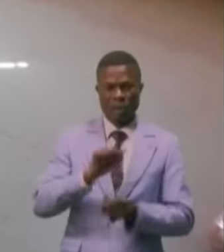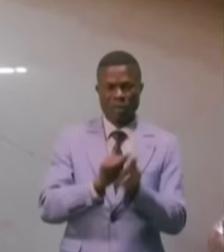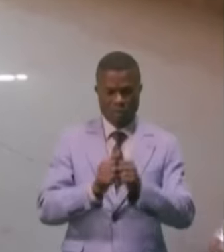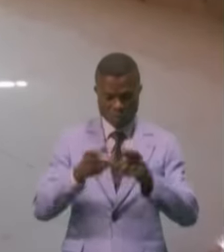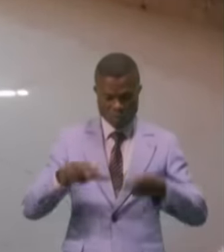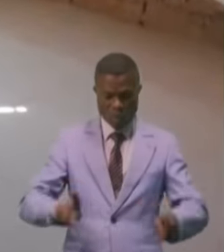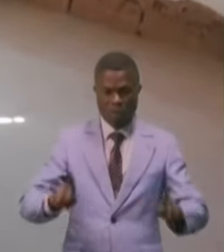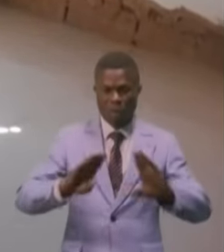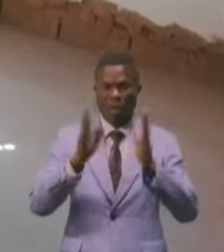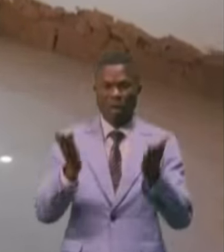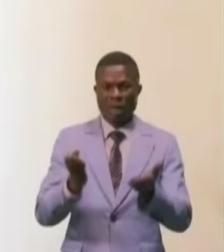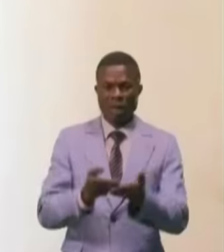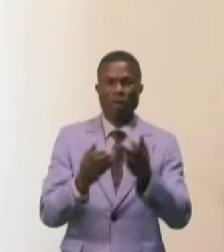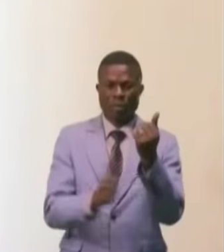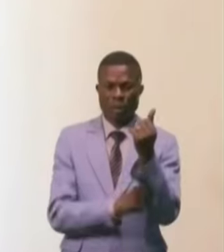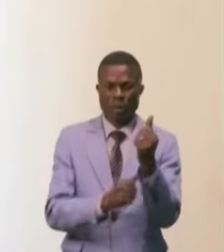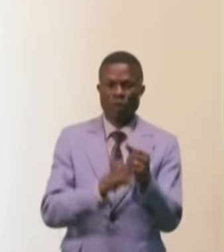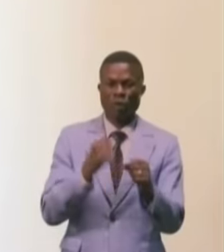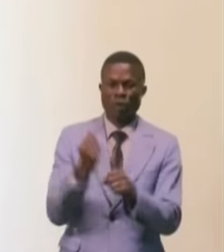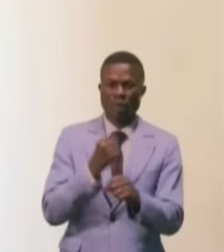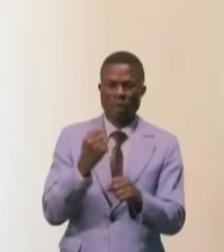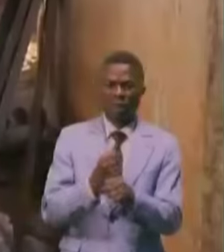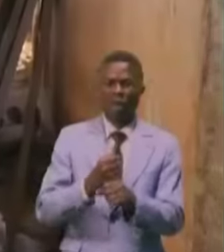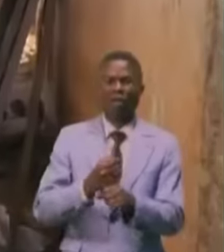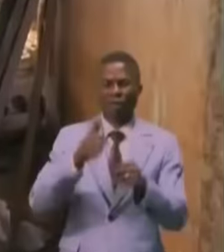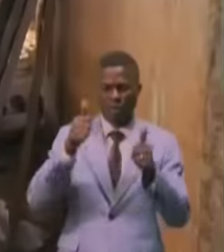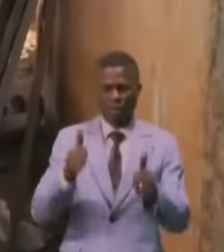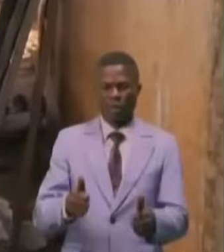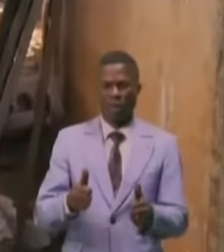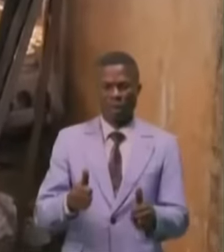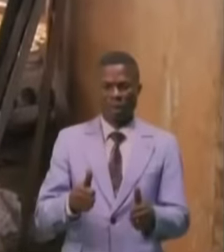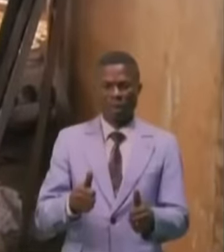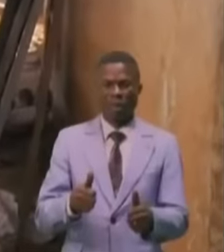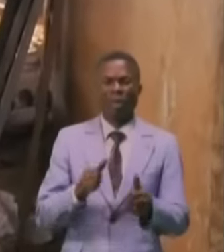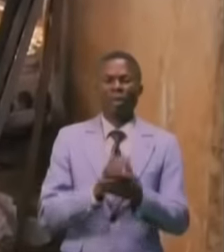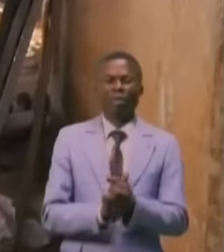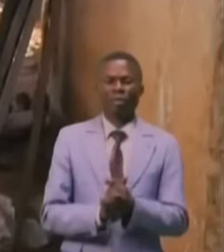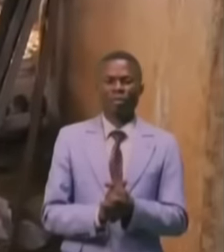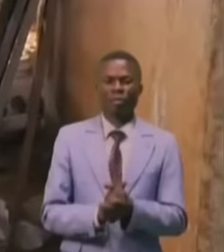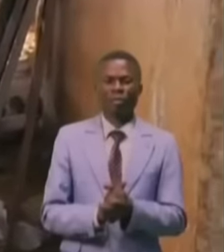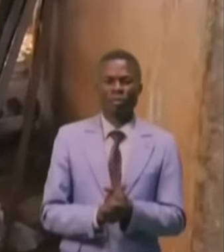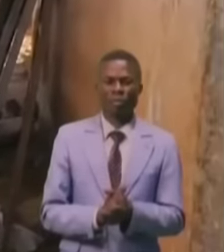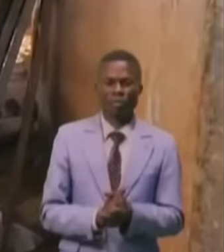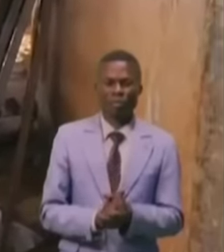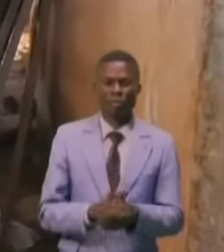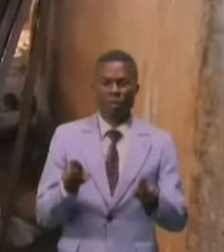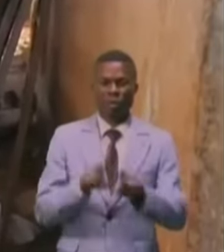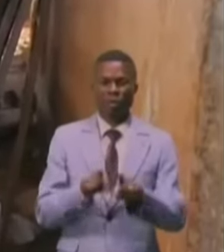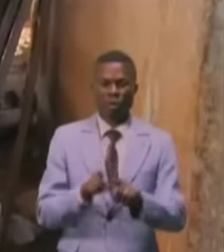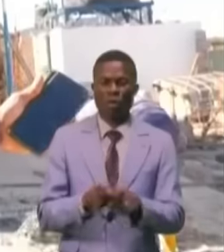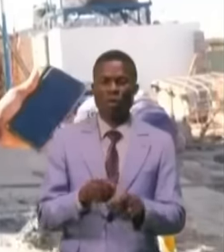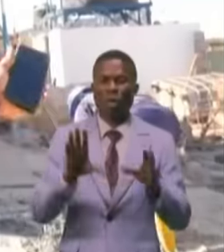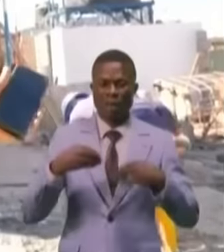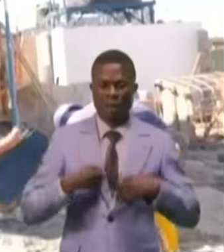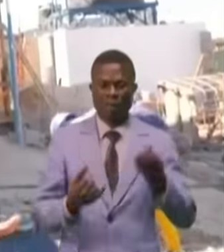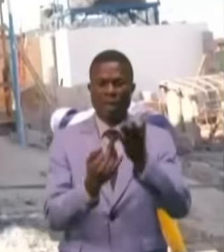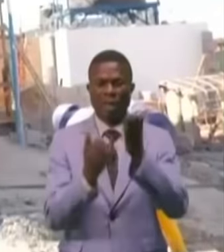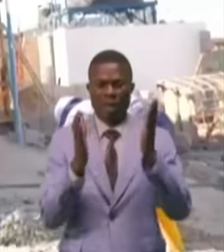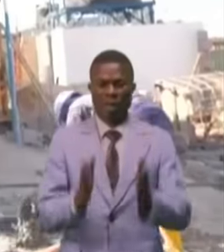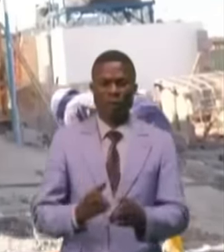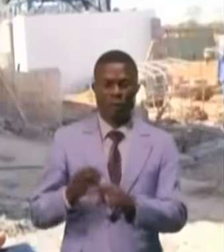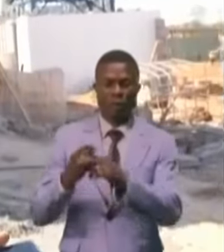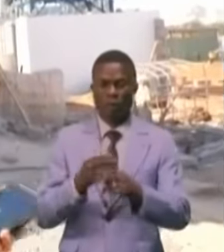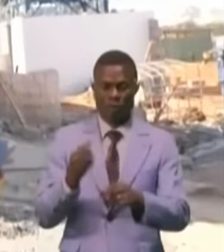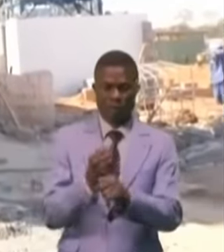à son locataire ainsi qu'à d'autres services de l'État de fonctionner normalement, tel qu'il affirme l'ingénieur superviseur de ces